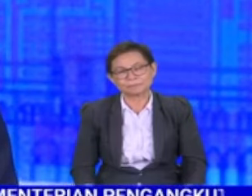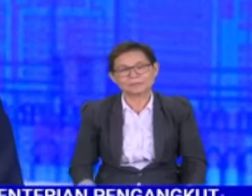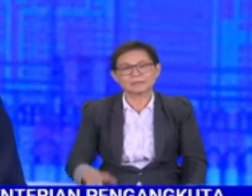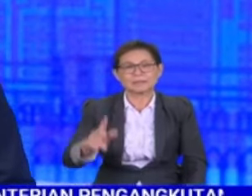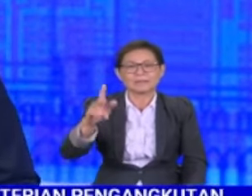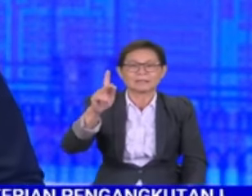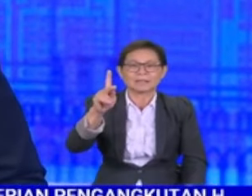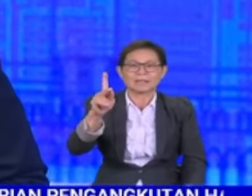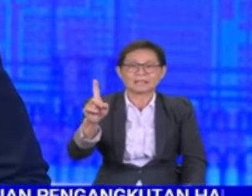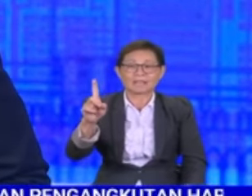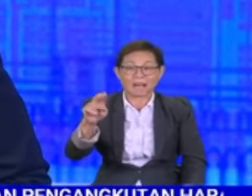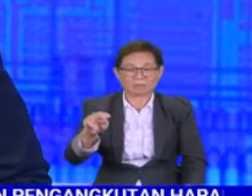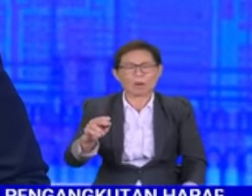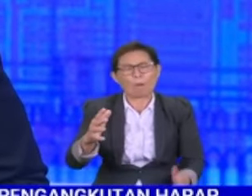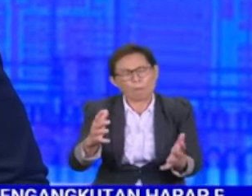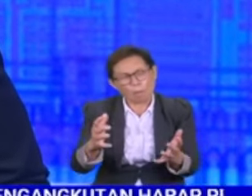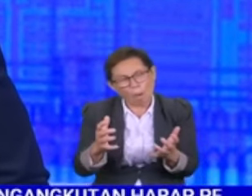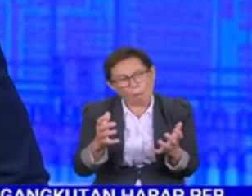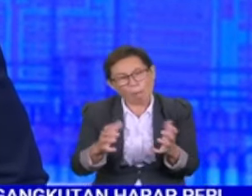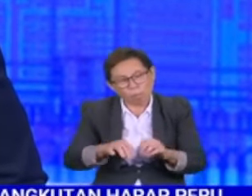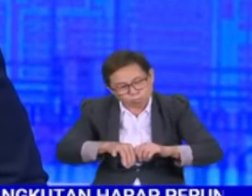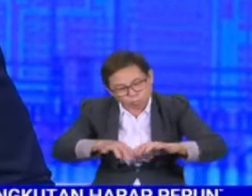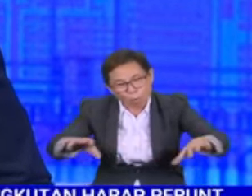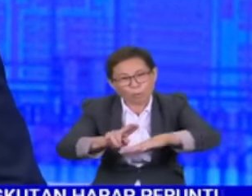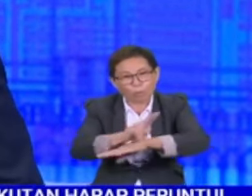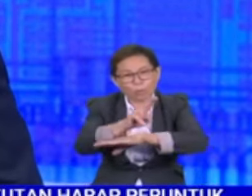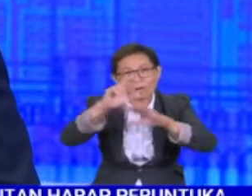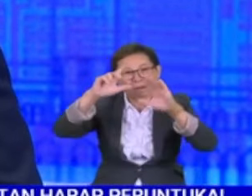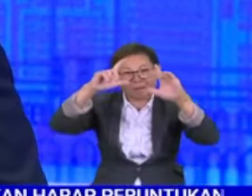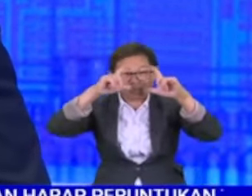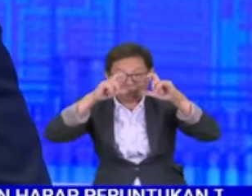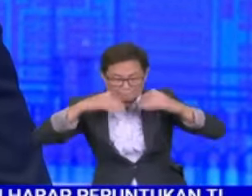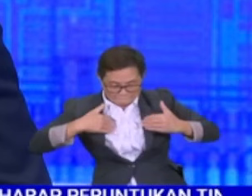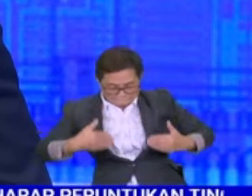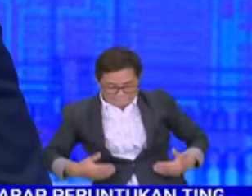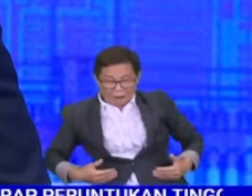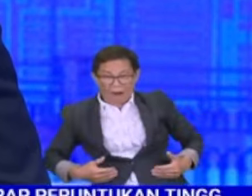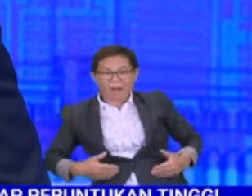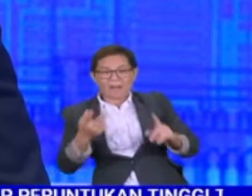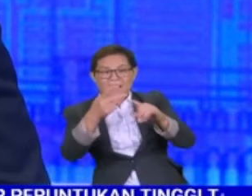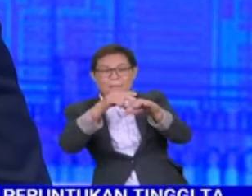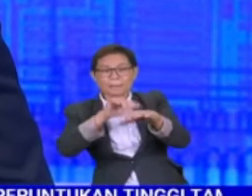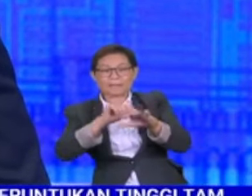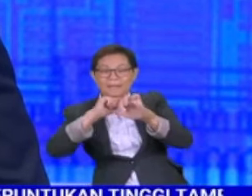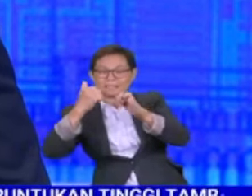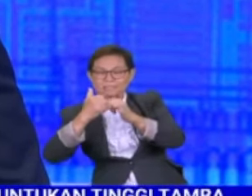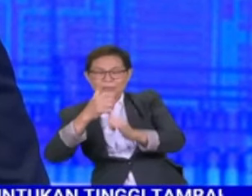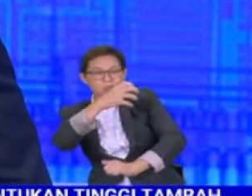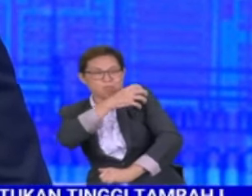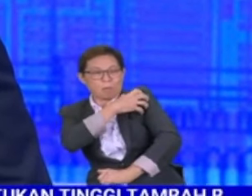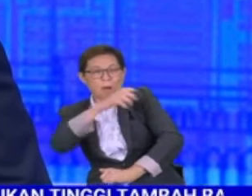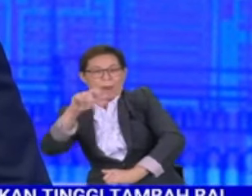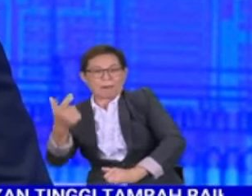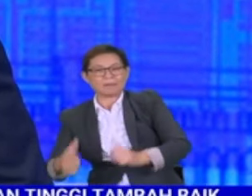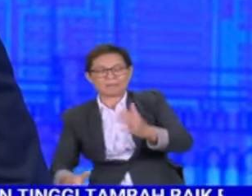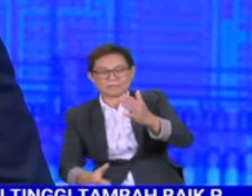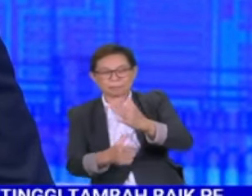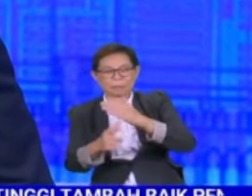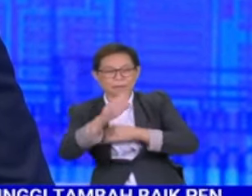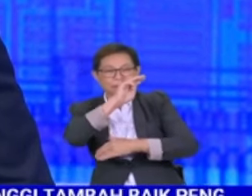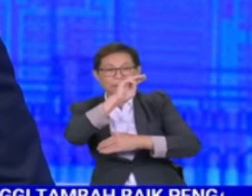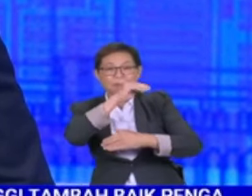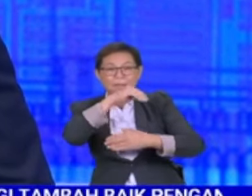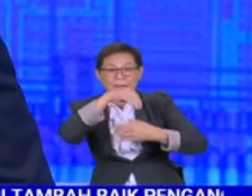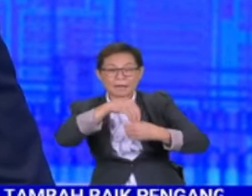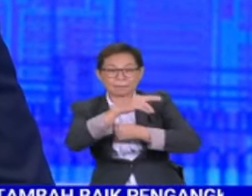Kementerian Dalam Negeri KDN berhasrat memperluas penggunaan kamera badan kepada agensi penguatkuasaan lain. Menurut Timbalan Menteri Dalam Negeri